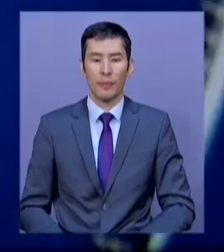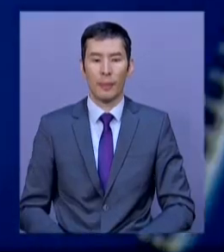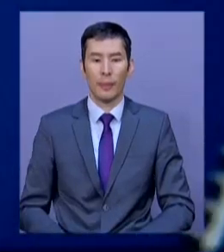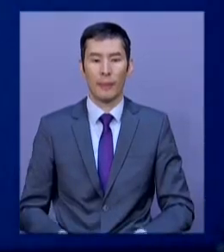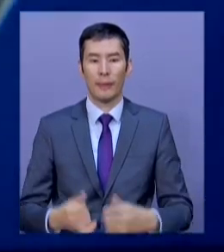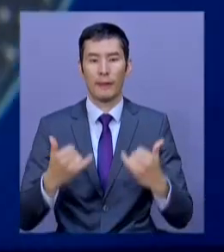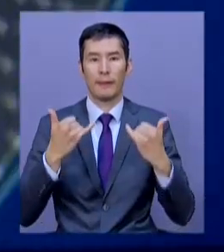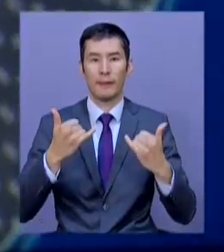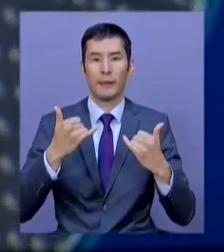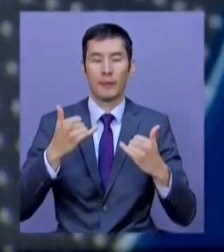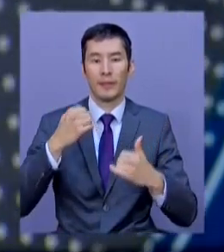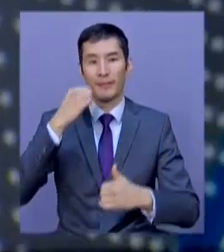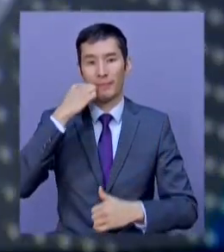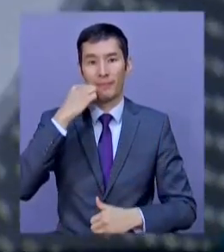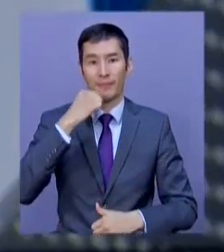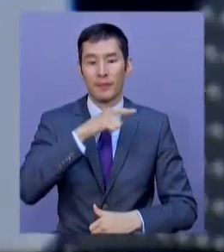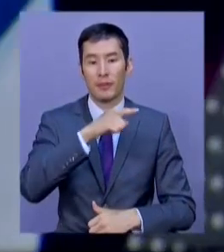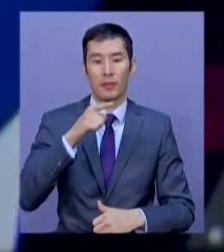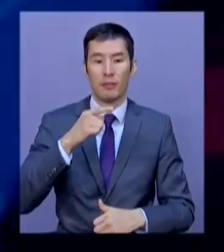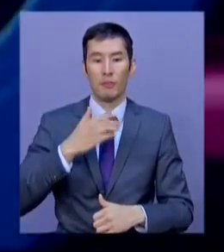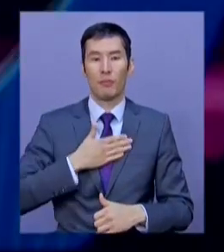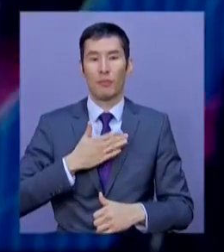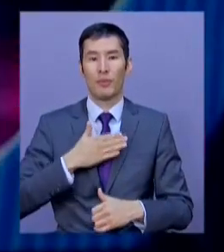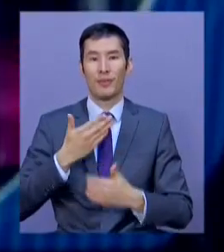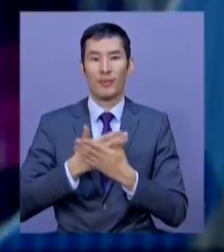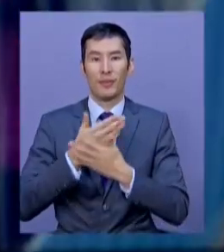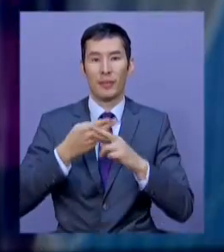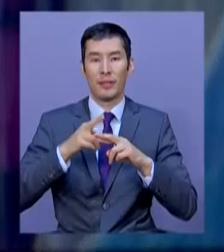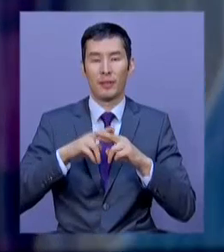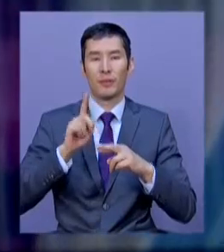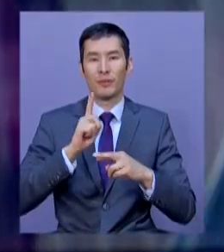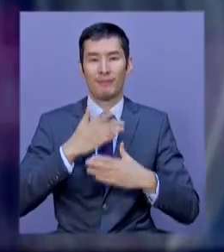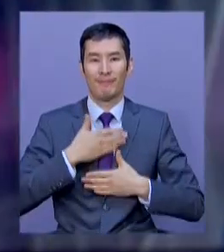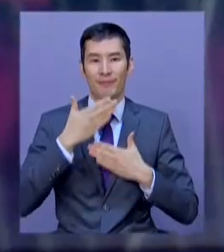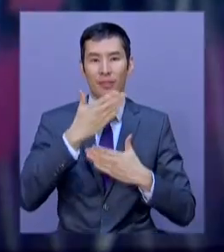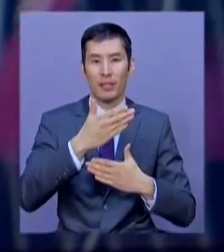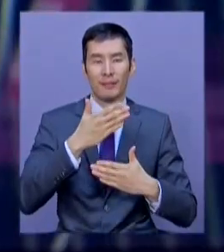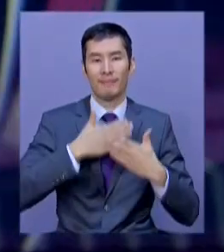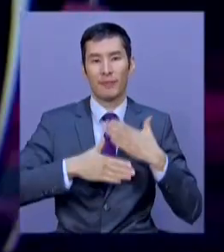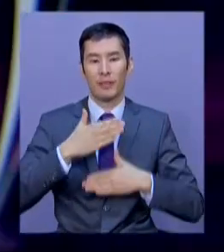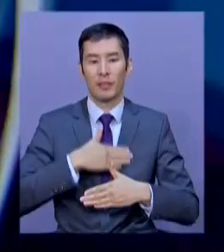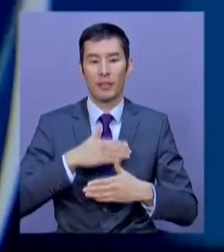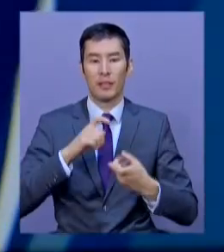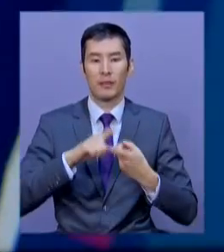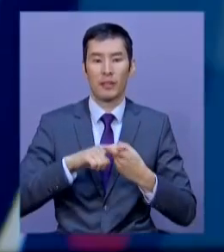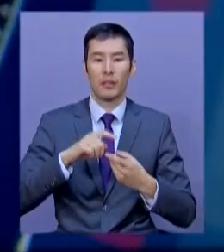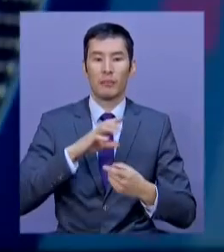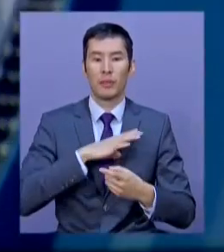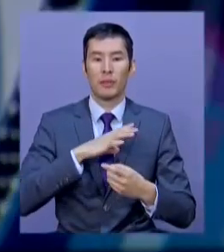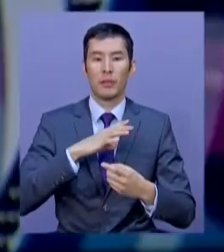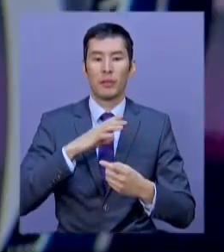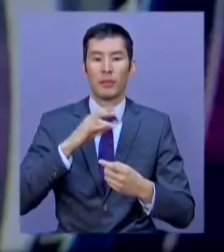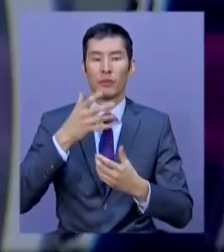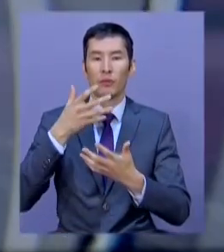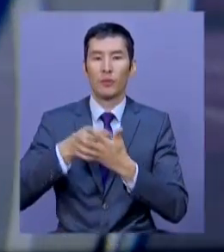Бүгін қазыналы қарттарды біздің телеарна тарапы да қуантуға, сәлде болсын жылылық сыйлауға тырысты. Светофор дүкендер желісімен отандық